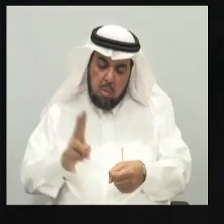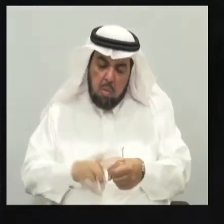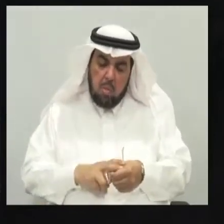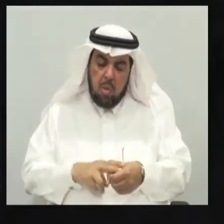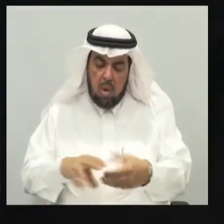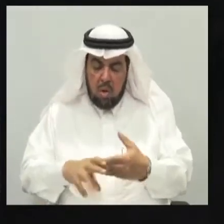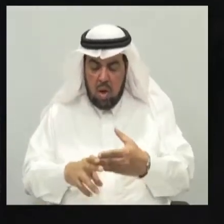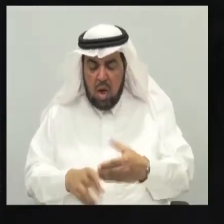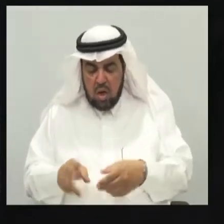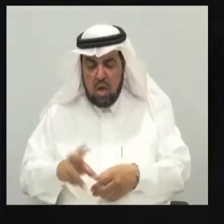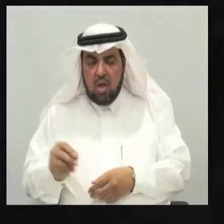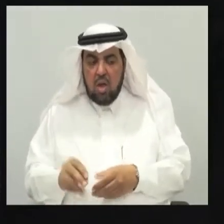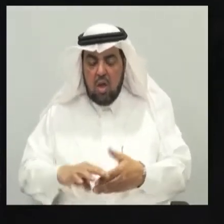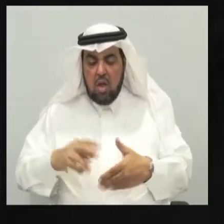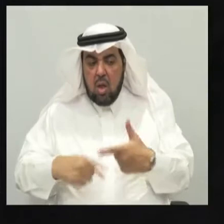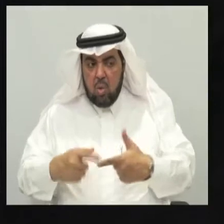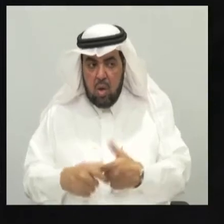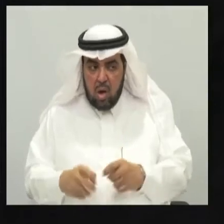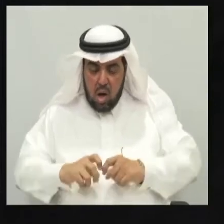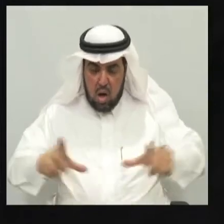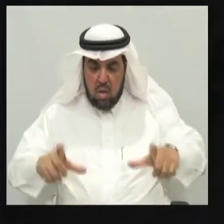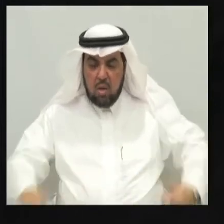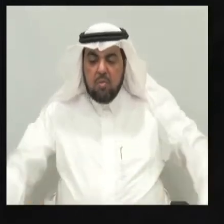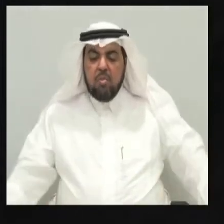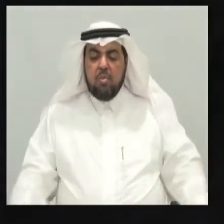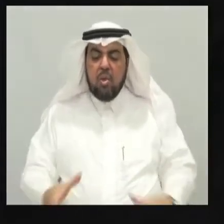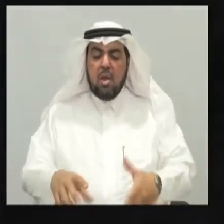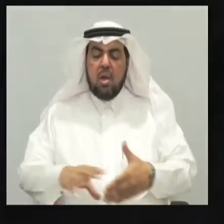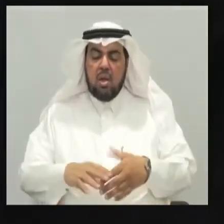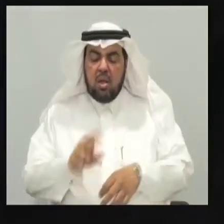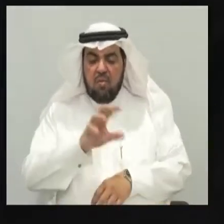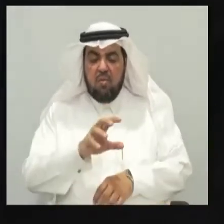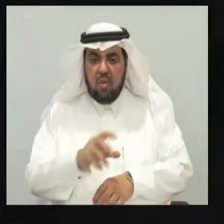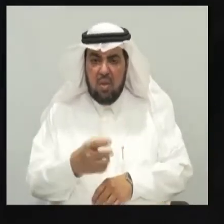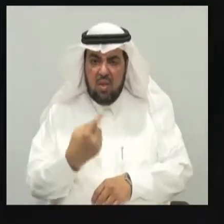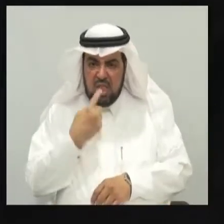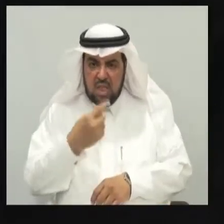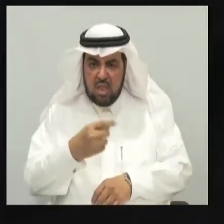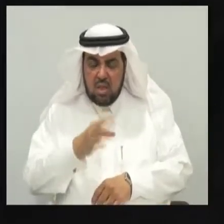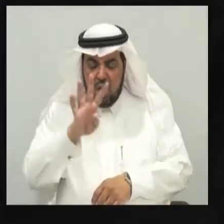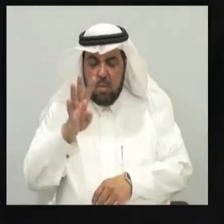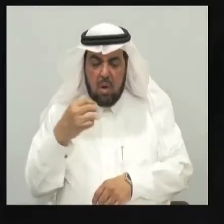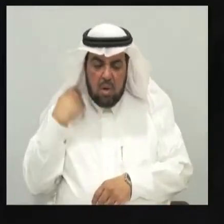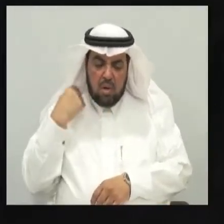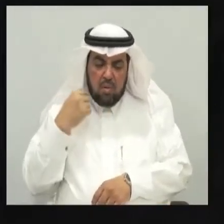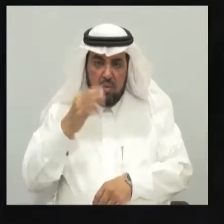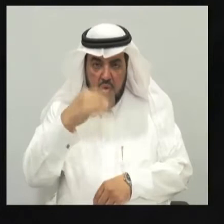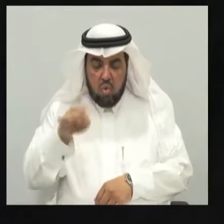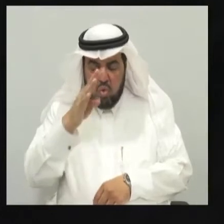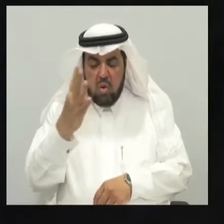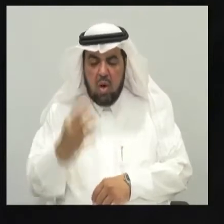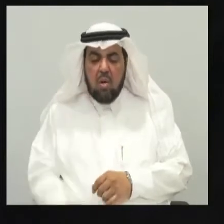أي شيء دوري، لاحظ مثلا عندي إيش؟ عندي فصول السنة، شتاء خريف، أيضا كل